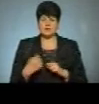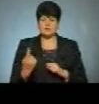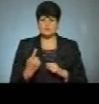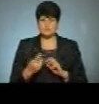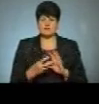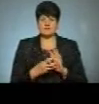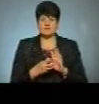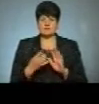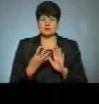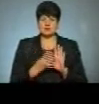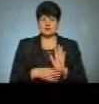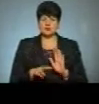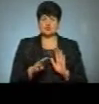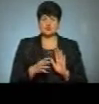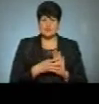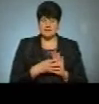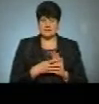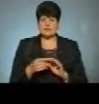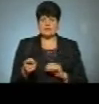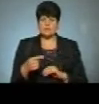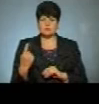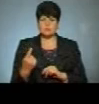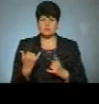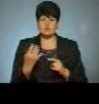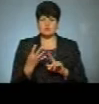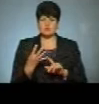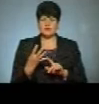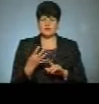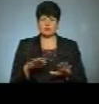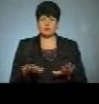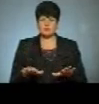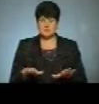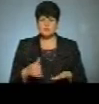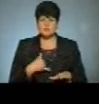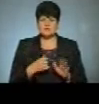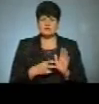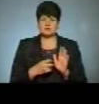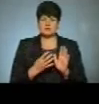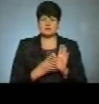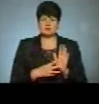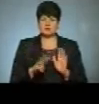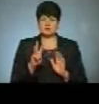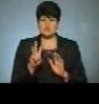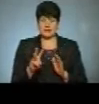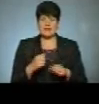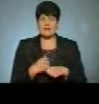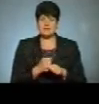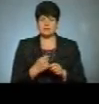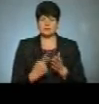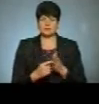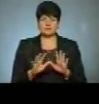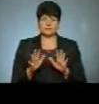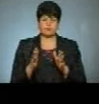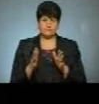область 899. Тернопільщина сьогодні на четвертому місці, у нас 793 лабораторно підтверджених